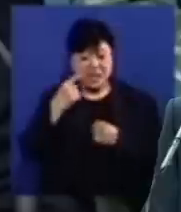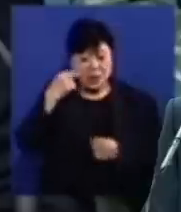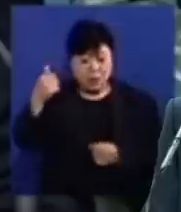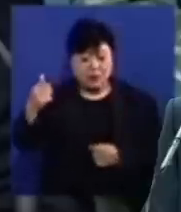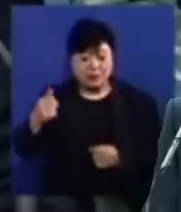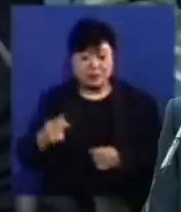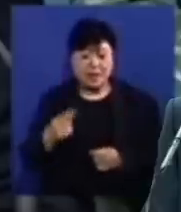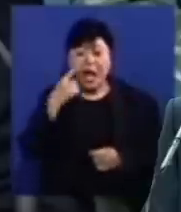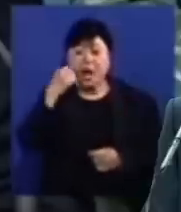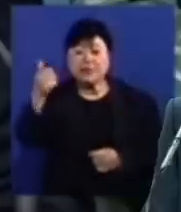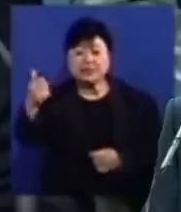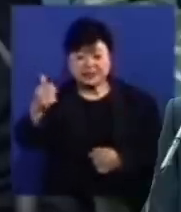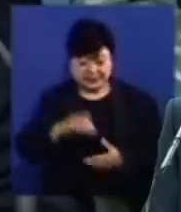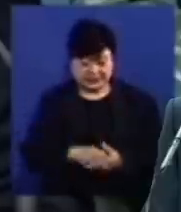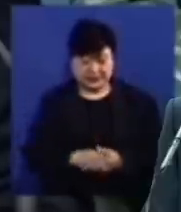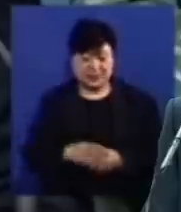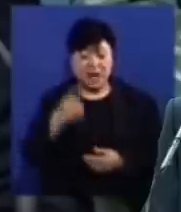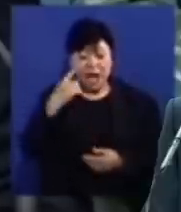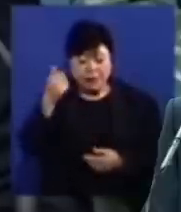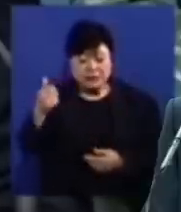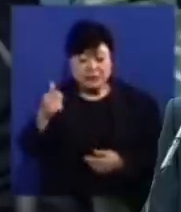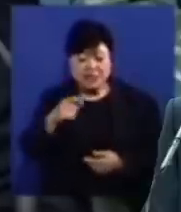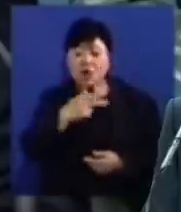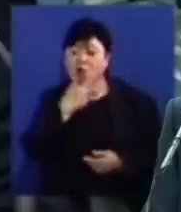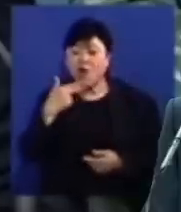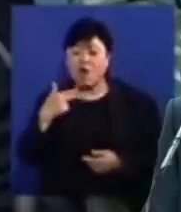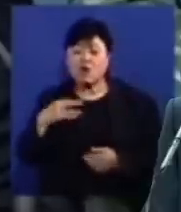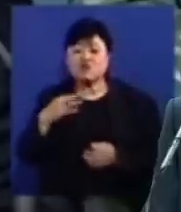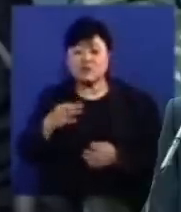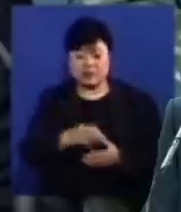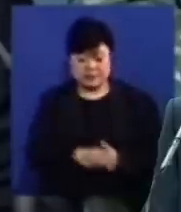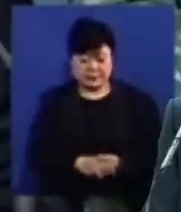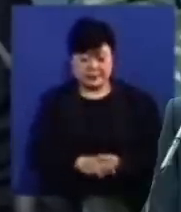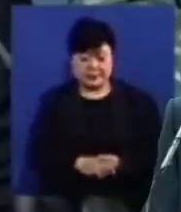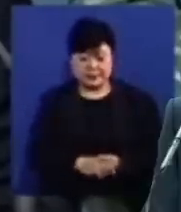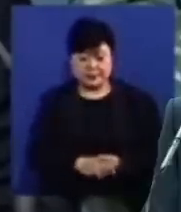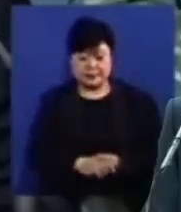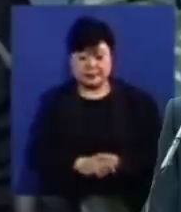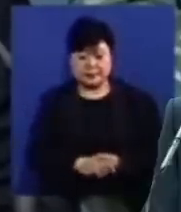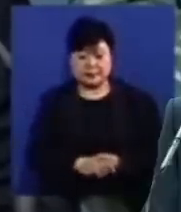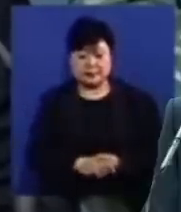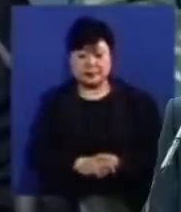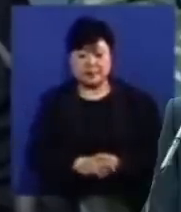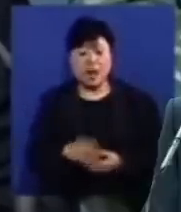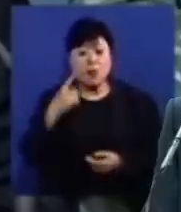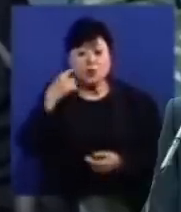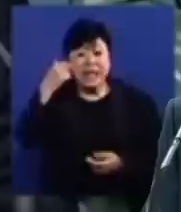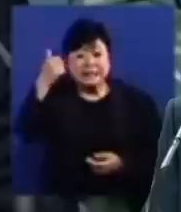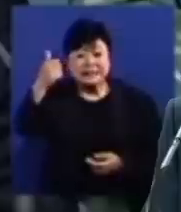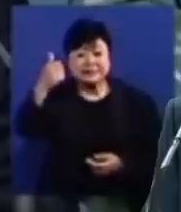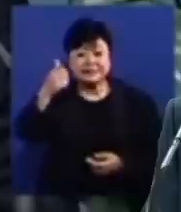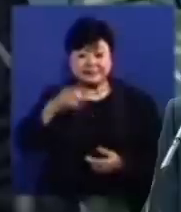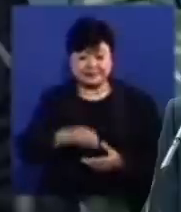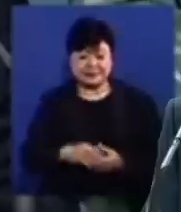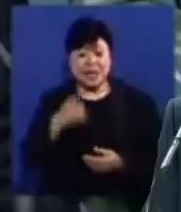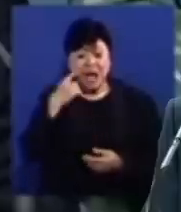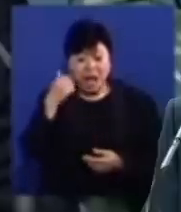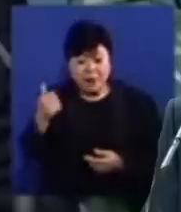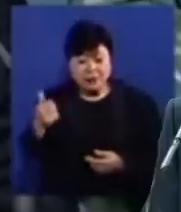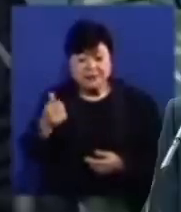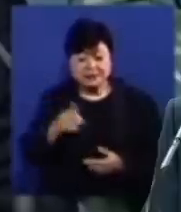가톨릭에서 영어로 신부를 Father, 아버지라고 합니다. 그러면 교회 목사는